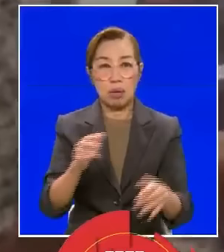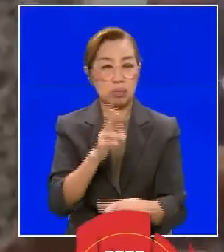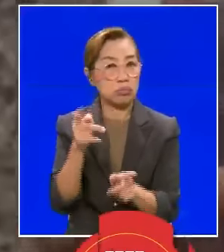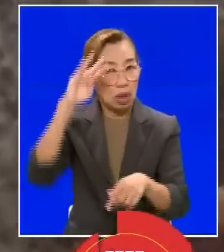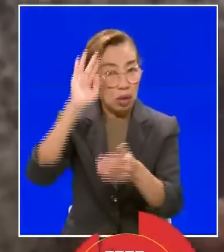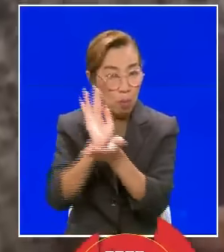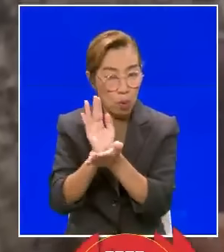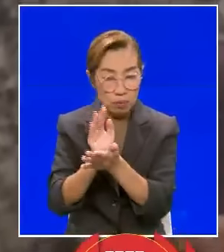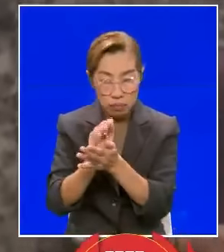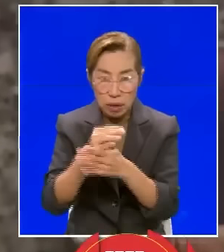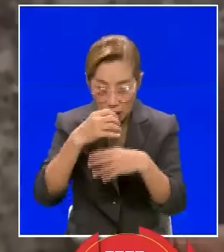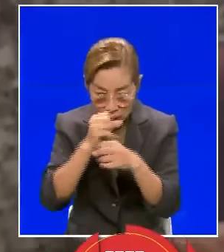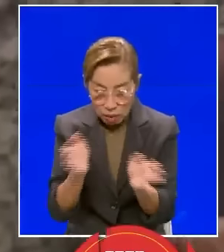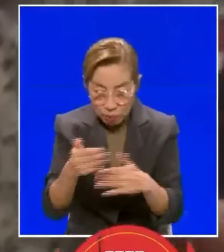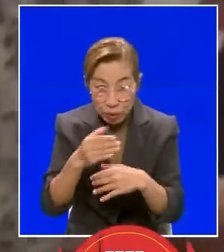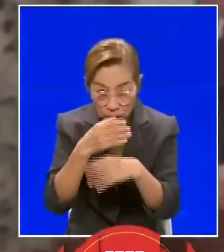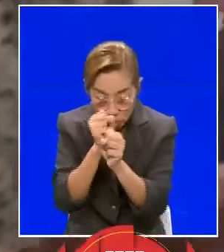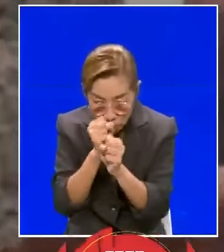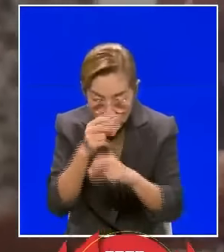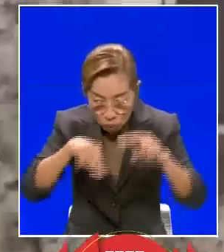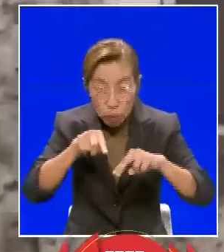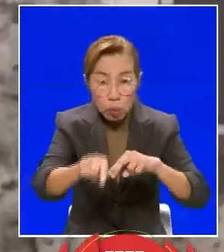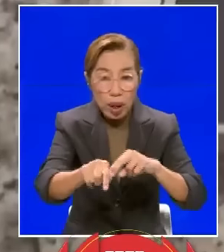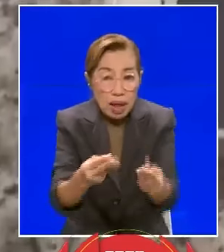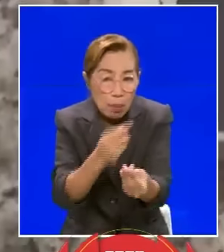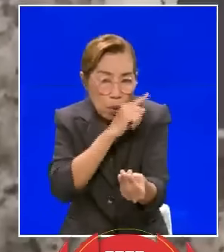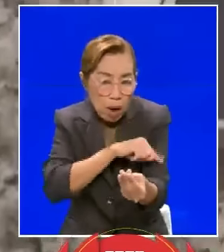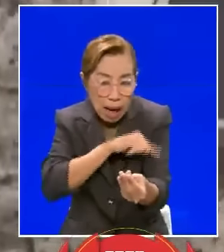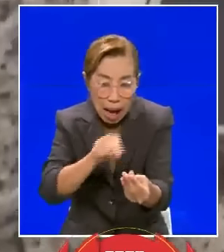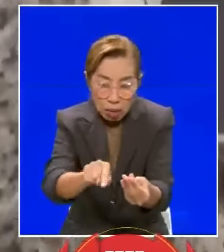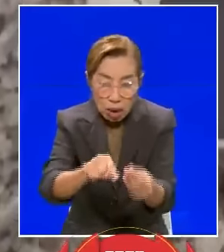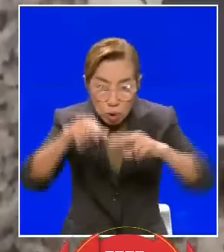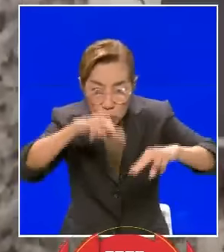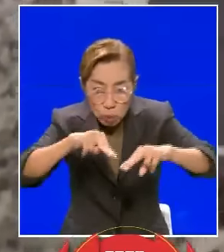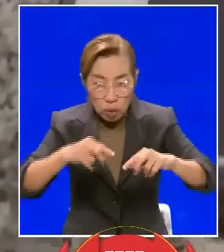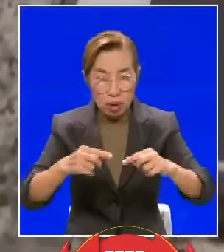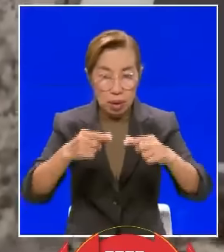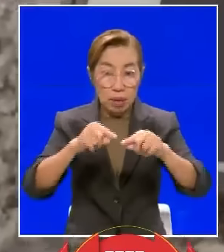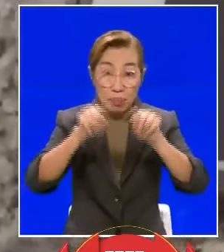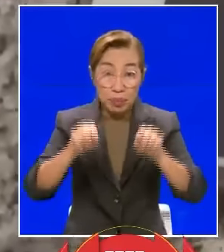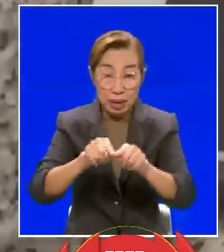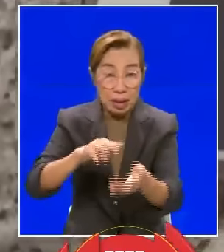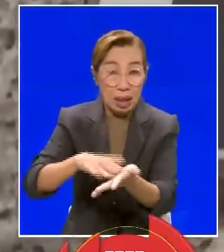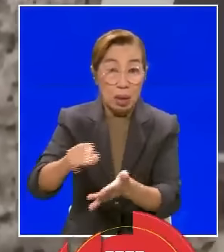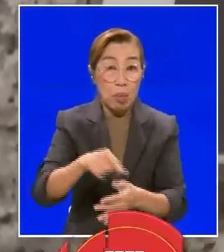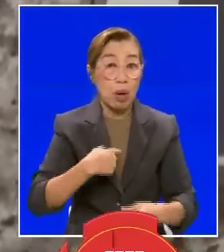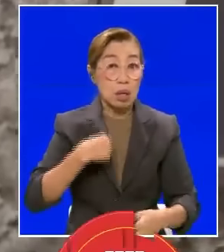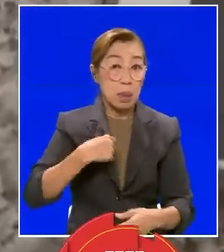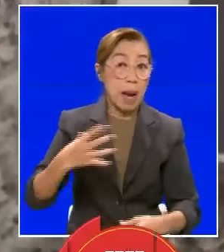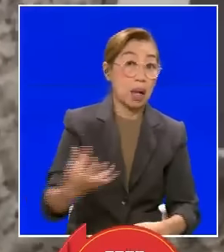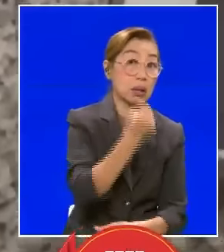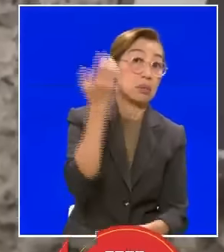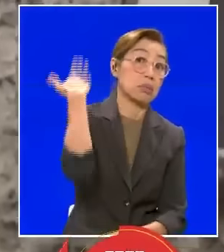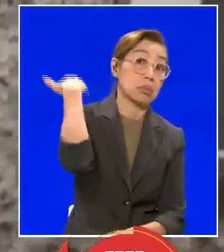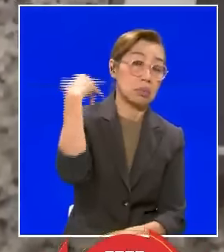ไปทางกองพิสูจน์หลักฐานนะครับว่าอ้าวมันเป็นยาเสพติดแบบไหนเป็นของใครเพราะว่าเสื้อผ้าเนี่ยถูกเจ้าหน้าที่โรงพยาบาลยึดไว้ตั้งแต่คืนเกิดเห